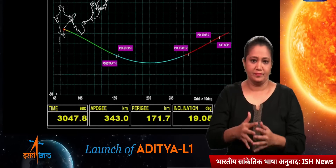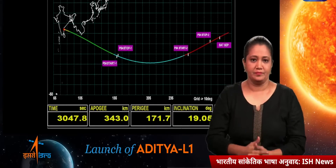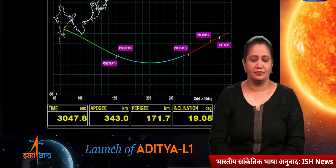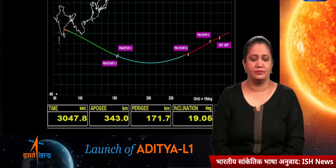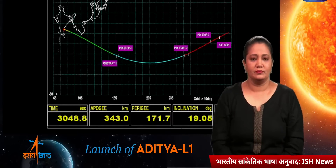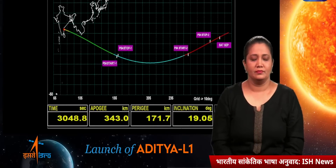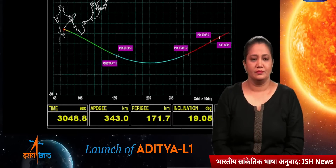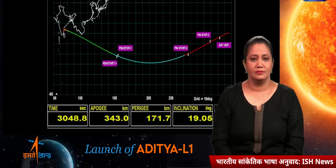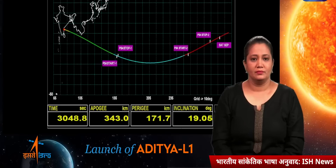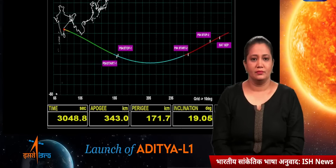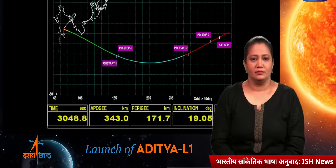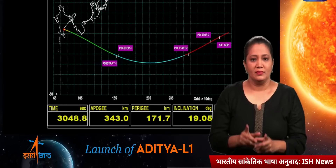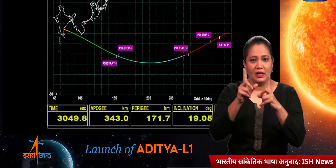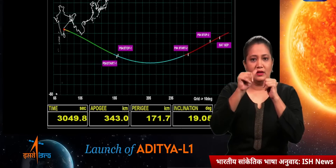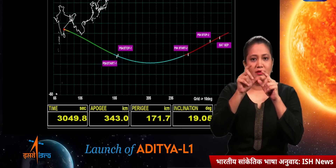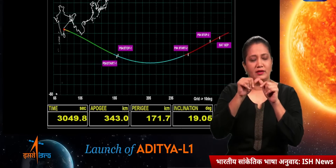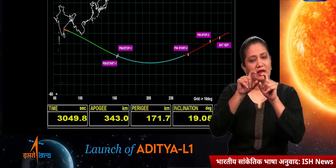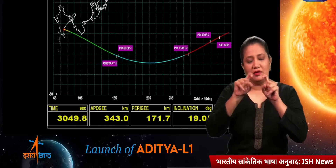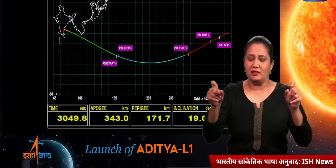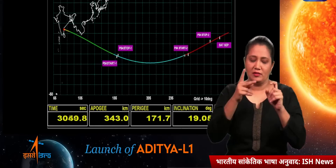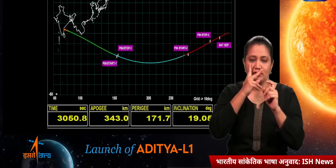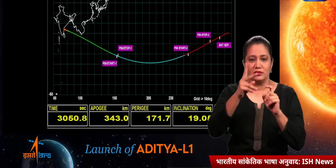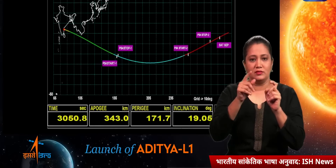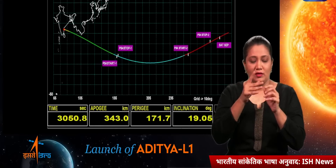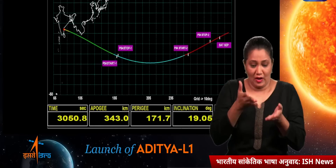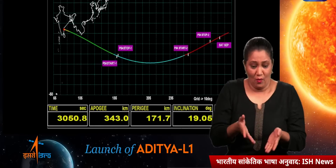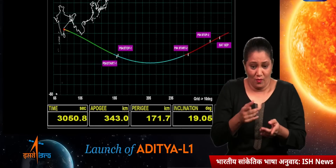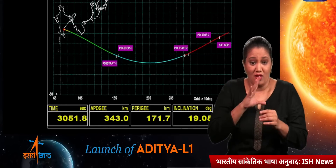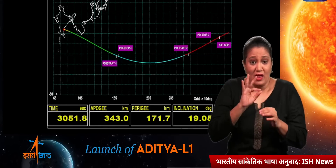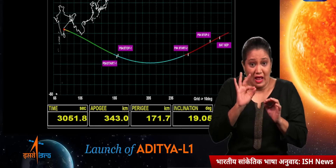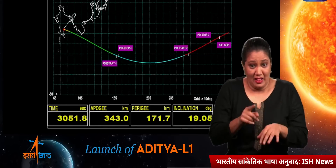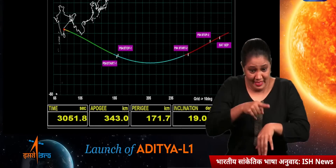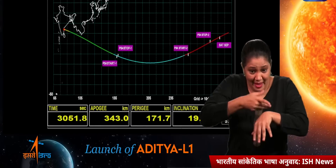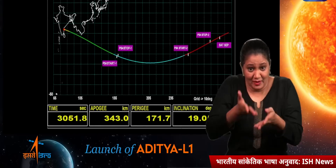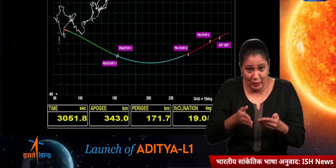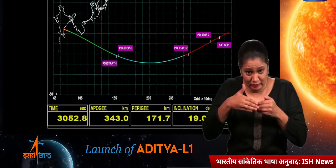यह वास्तविक डेटा है जो अब हम देख पा रहे हैं।